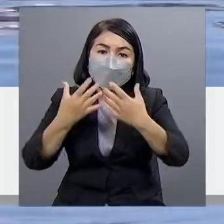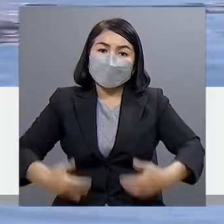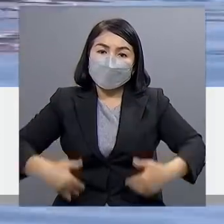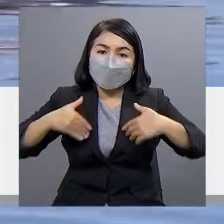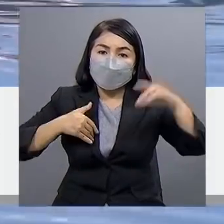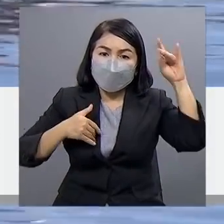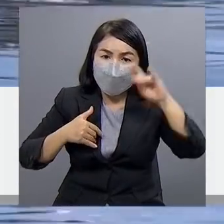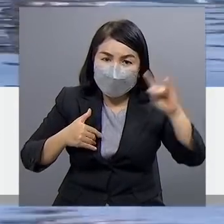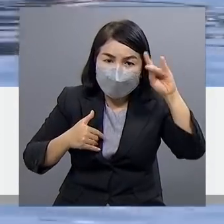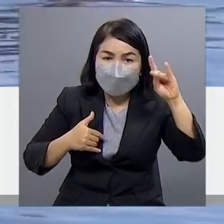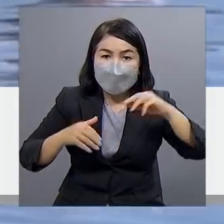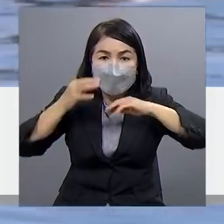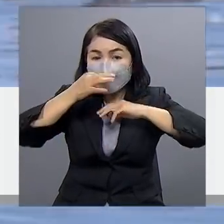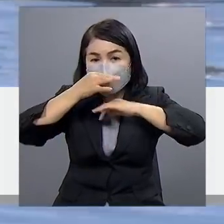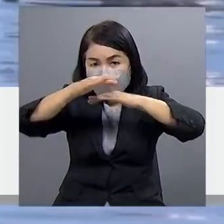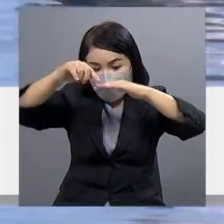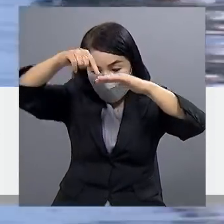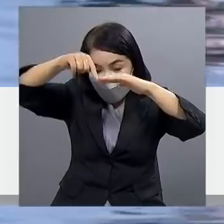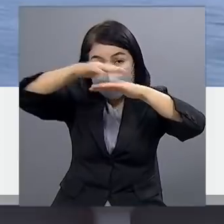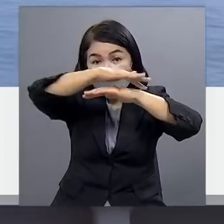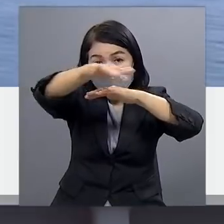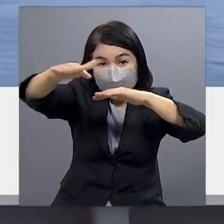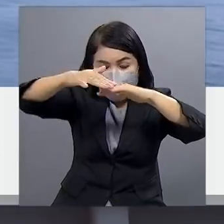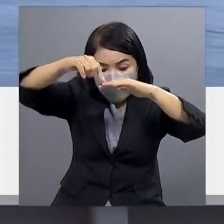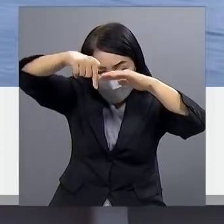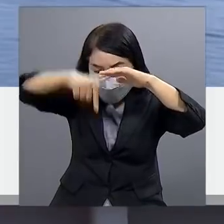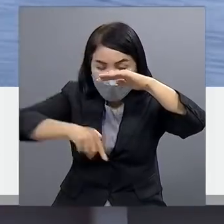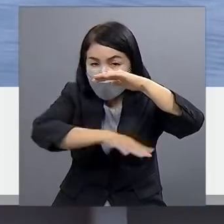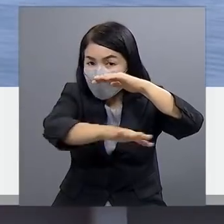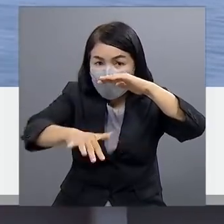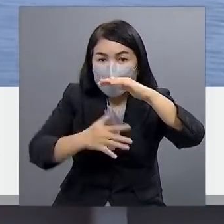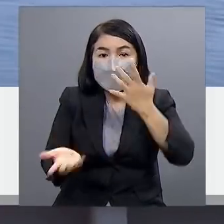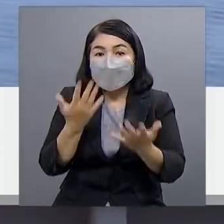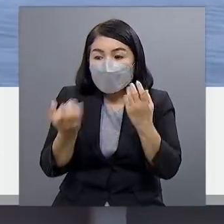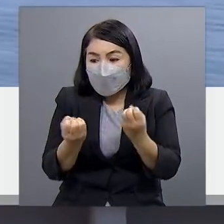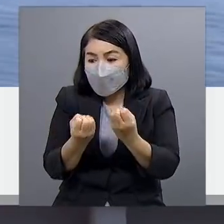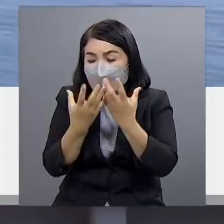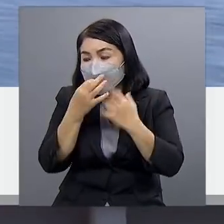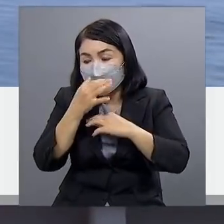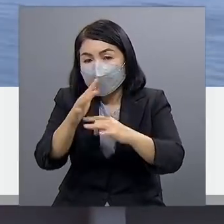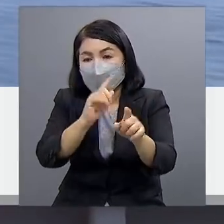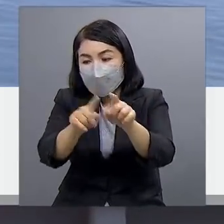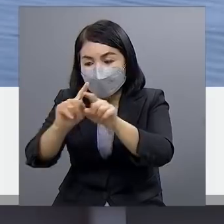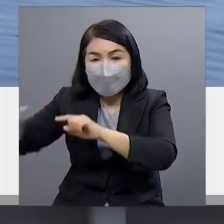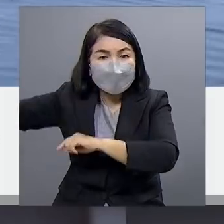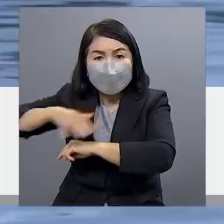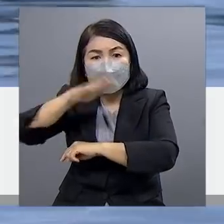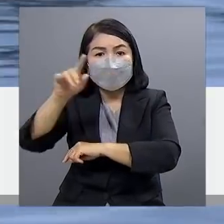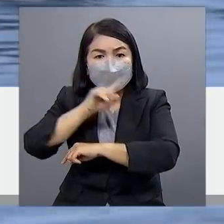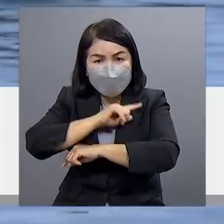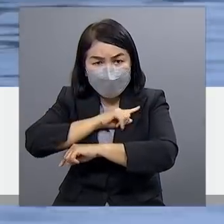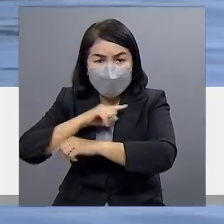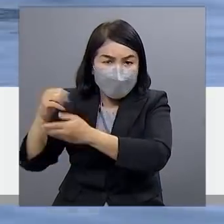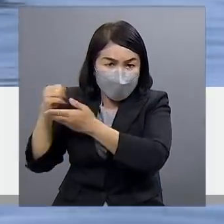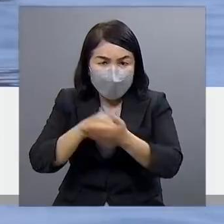น้ำใต้น้ำรวมถึงก้นน้ำหรือผิวดินใต้ท้องทะเลจึงเรียกร้องให้หน่วยงานที่เกี่ยวข้องเร่งเก็บกู้น้ำมัน